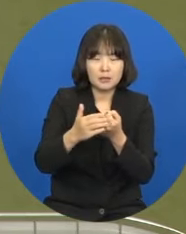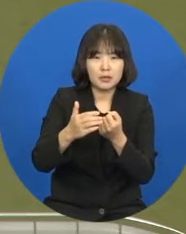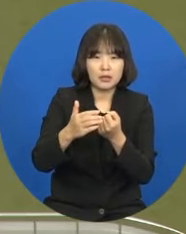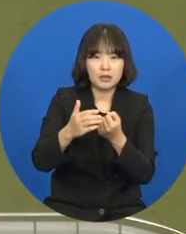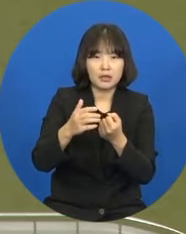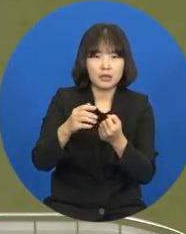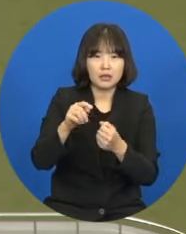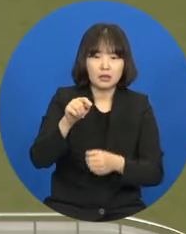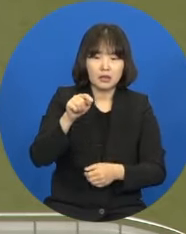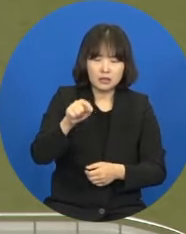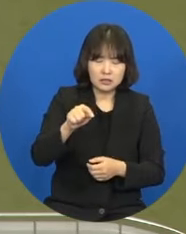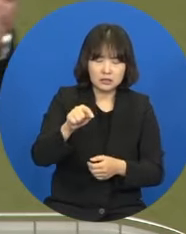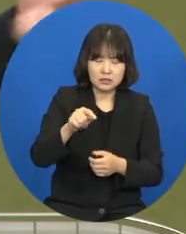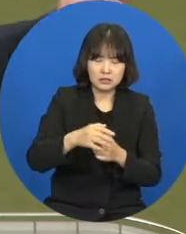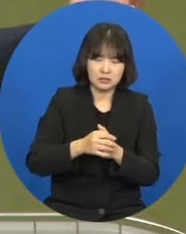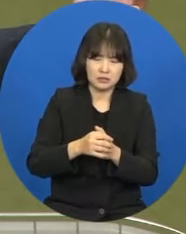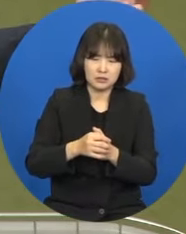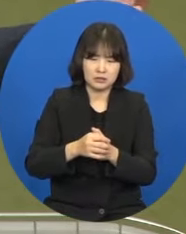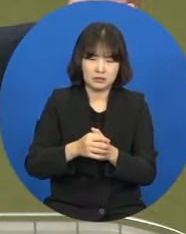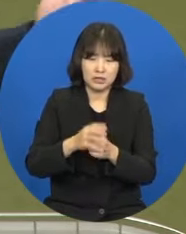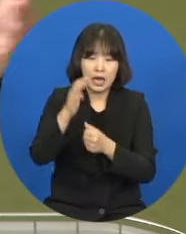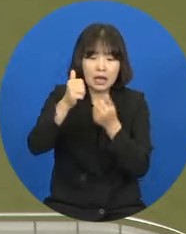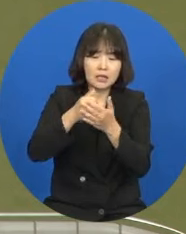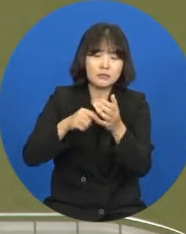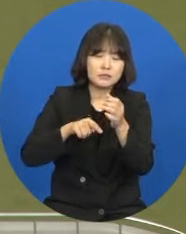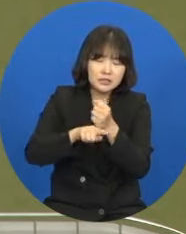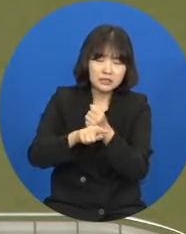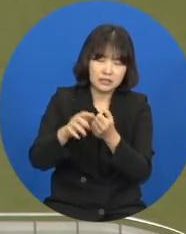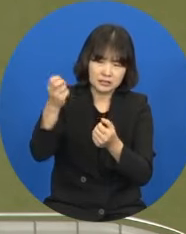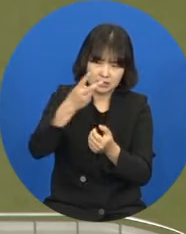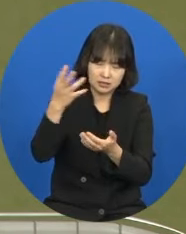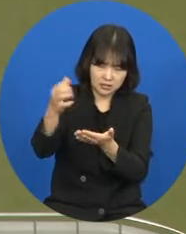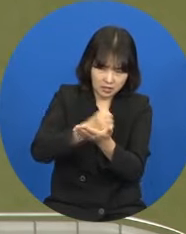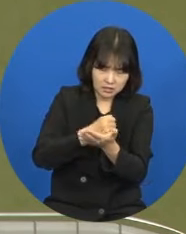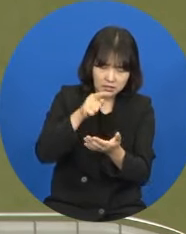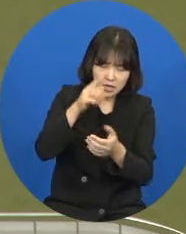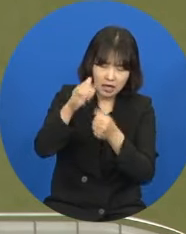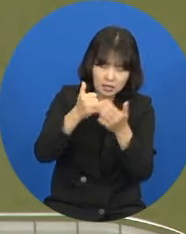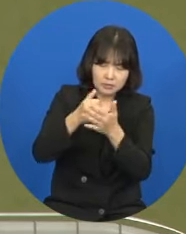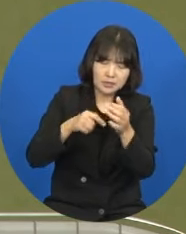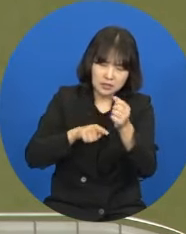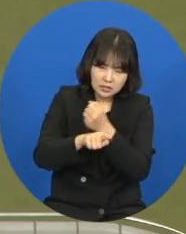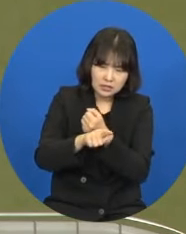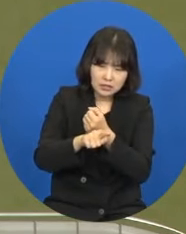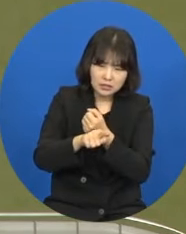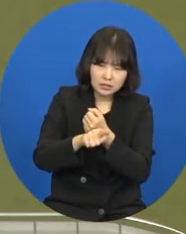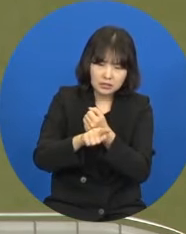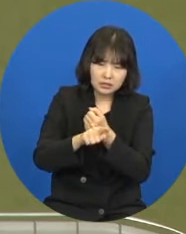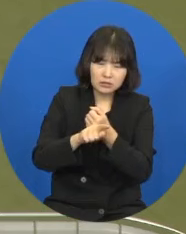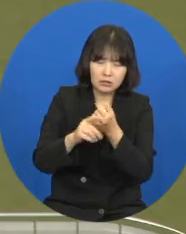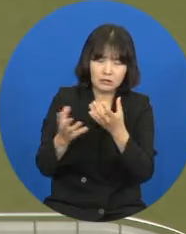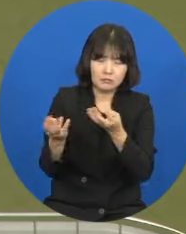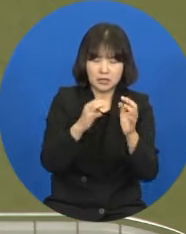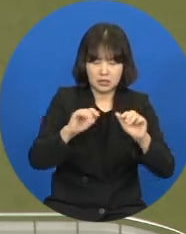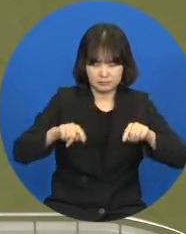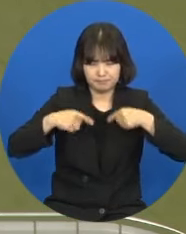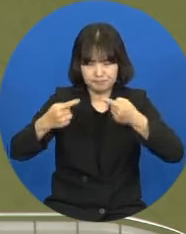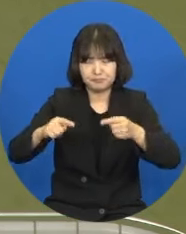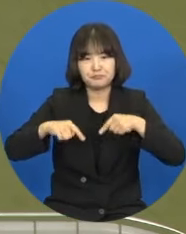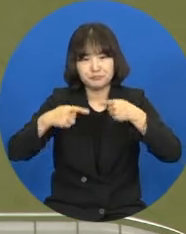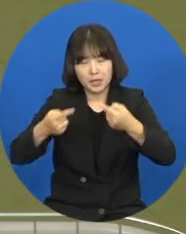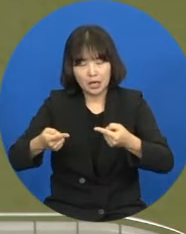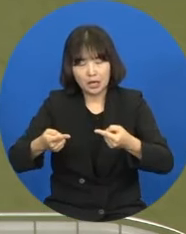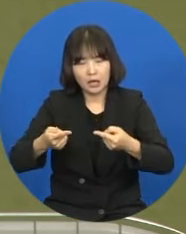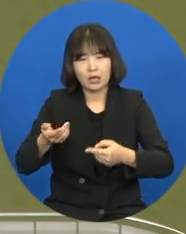것이 하나님의 뜻이다 많은 사람들이 거기에 동참을 했는데 대의 명분을 내세웠을 성전